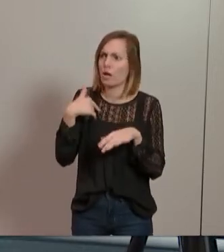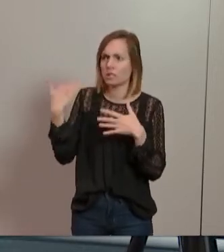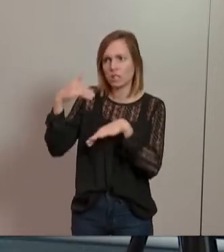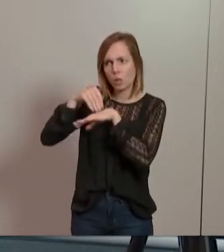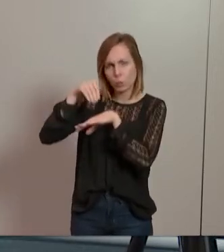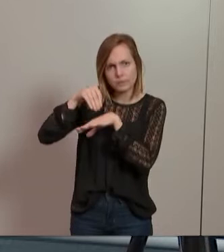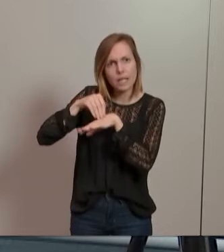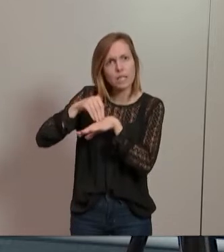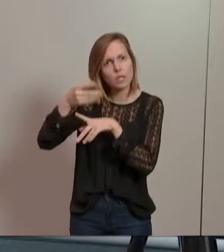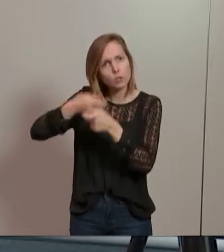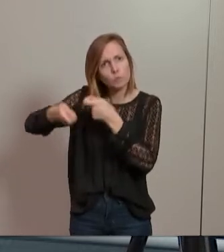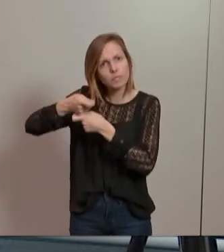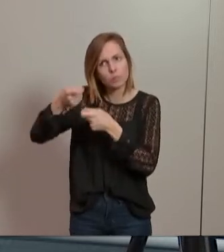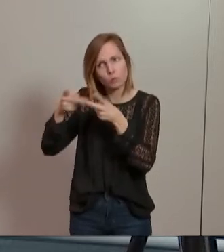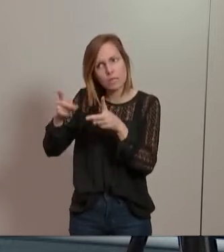présidé